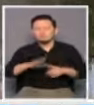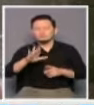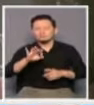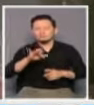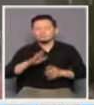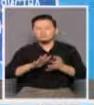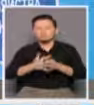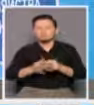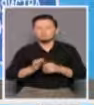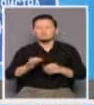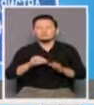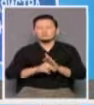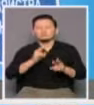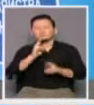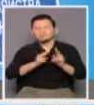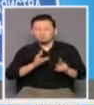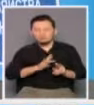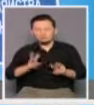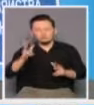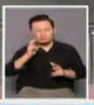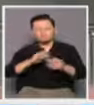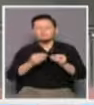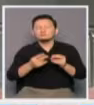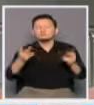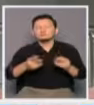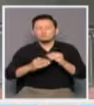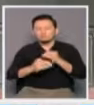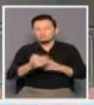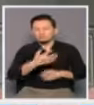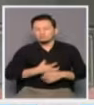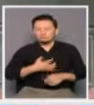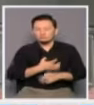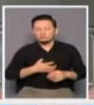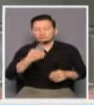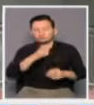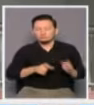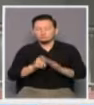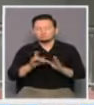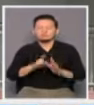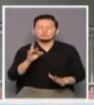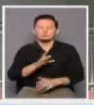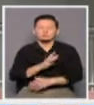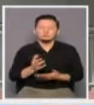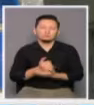ауылының тұрғындарының арыздарын тыңдап, өздеріне қажетті деген маңызды жолдарды таңдауға